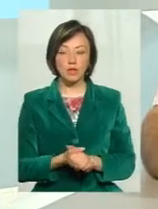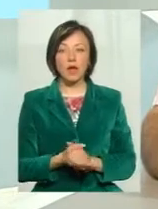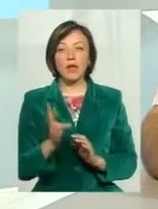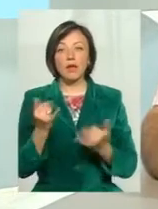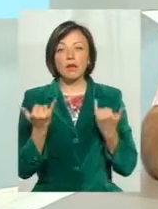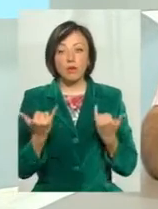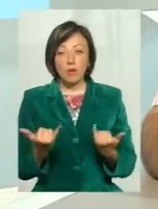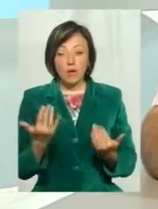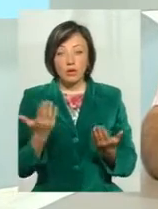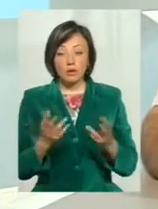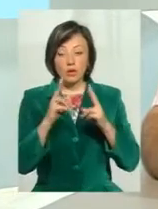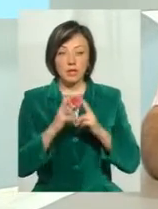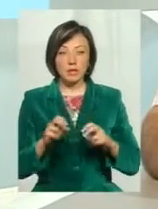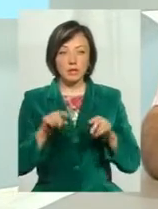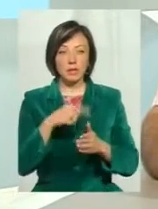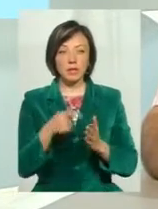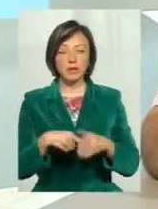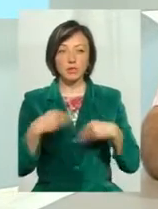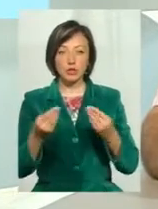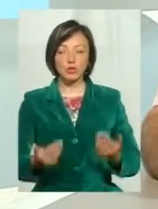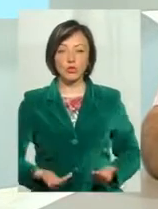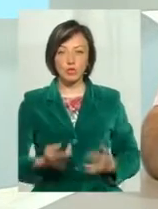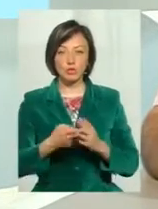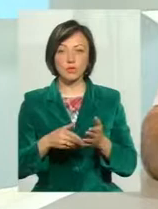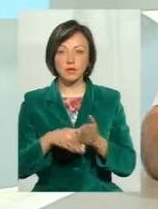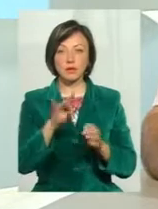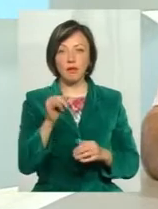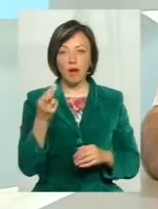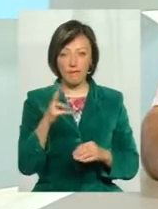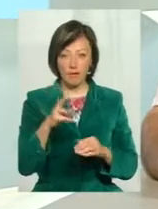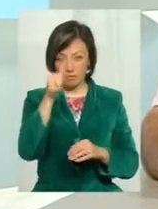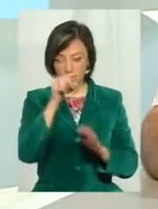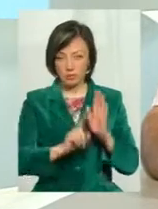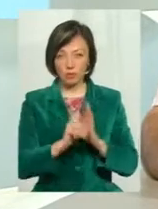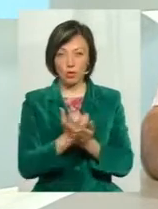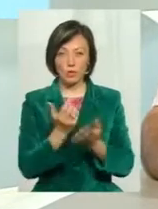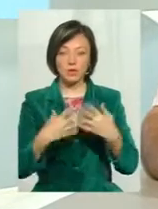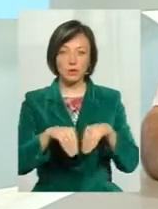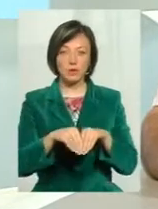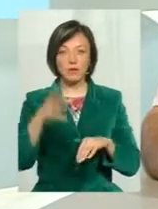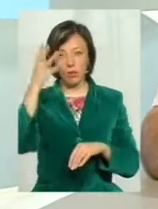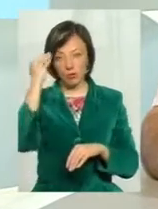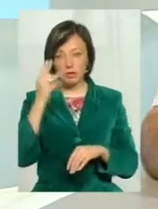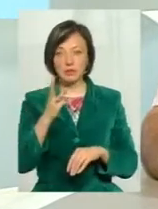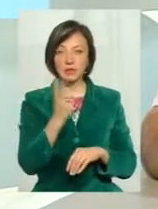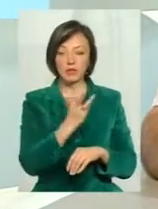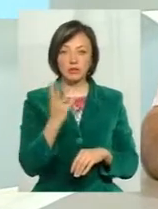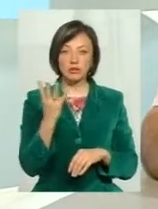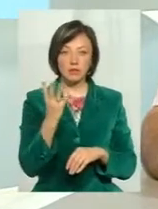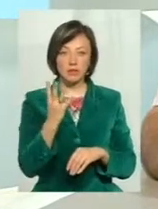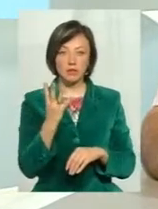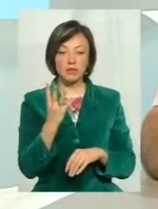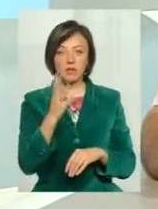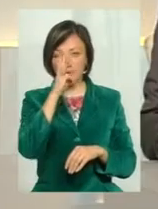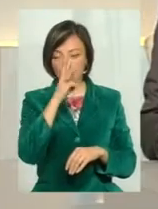сьогодні, якщо ми будемо розглядати питання призначення житлових субсидій з травня місяця, доходи сім'ї будуть враховувати за